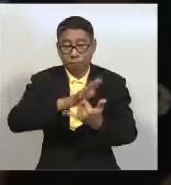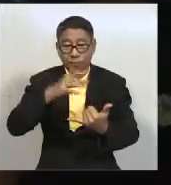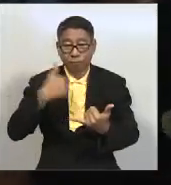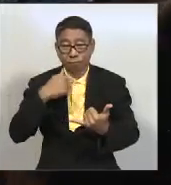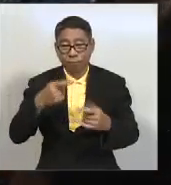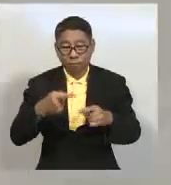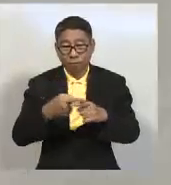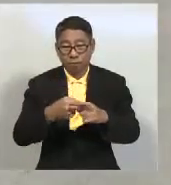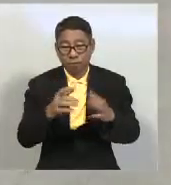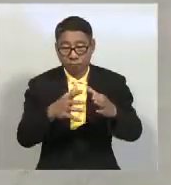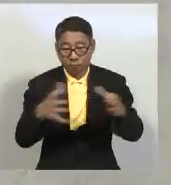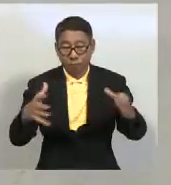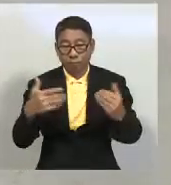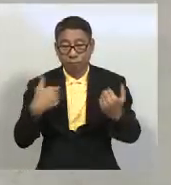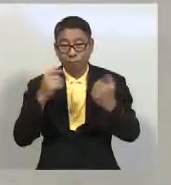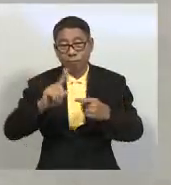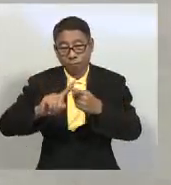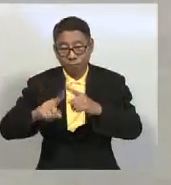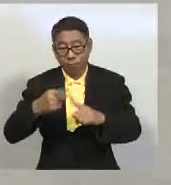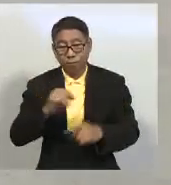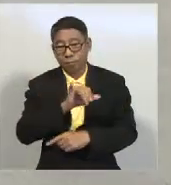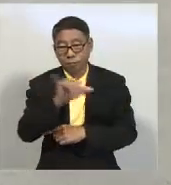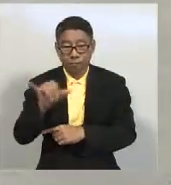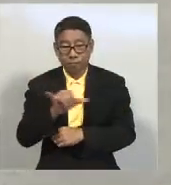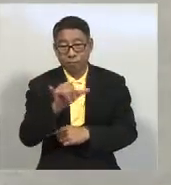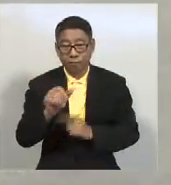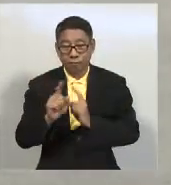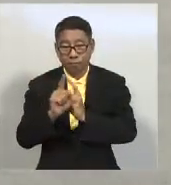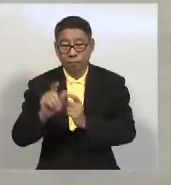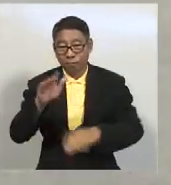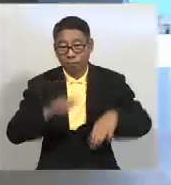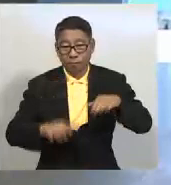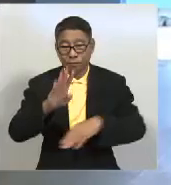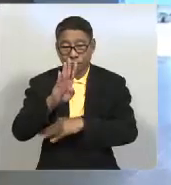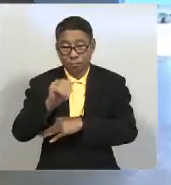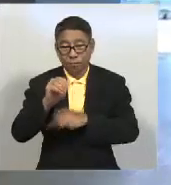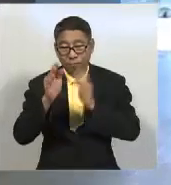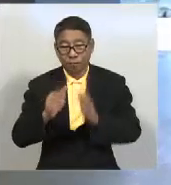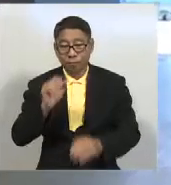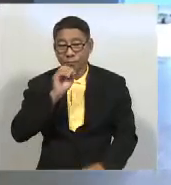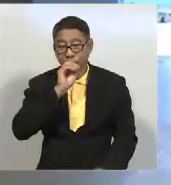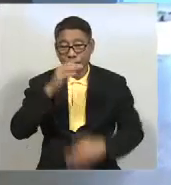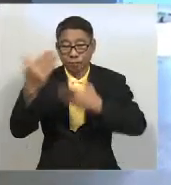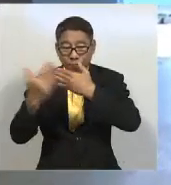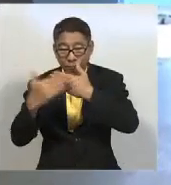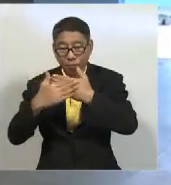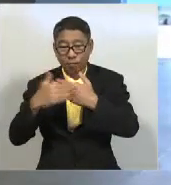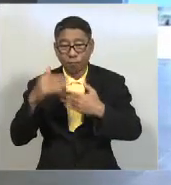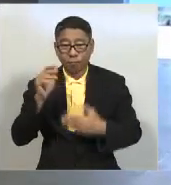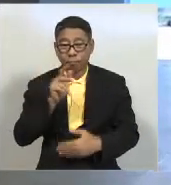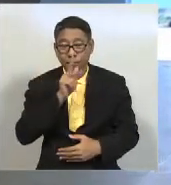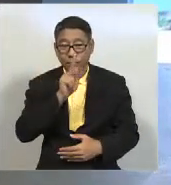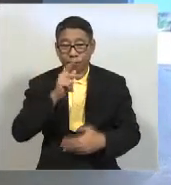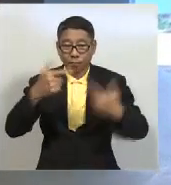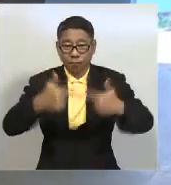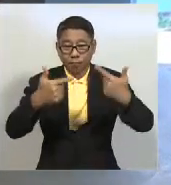ได้รับบาดเจ็บจำนวนมากมีทั้งเพื่อนและญาติผู้ติดตามมาประมาณ40คนจึงตะโกนเตือนกลุ่มผู้ก่อเหตุให้ไปทะ